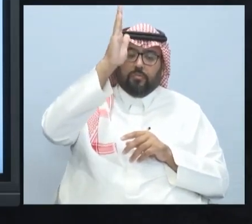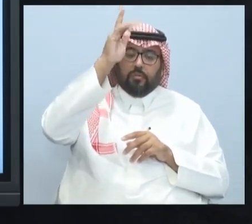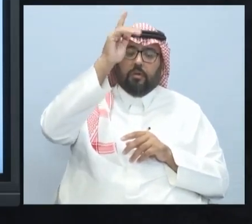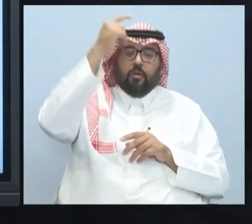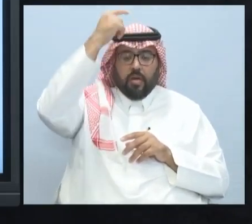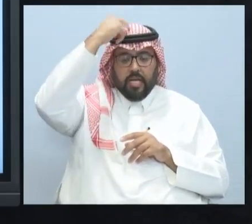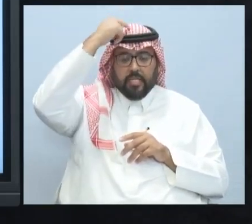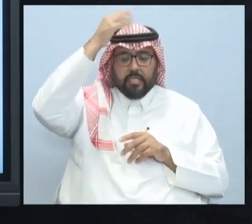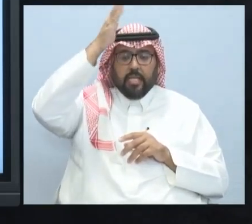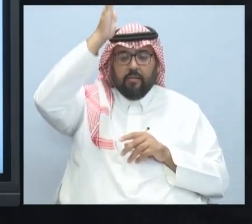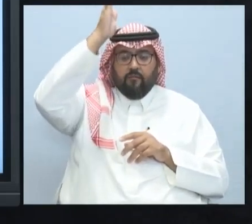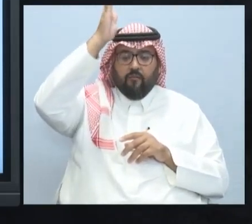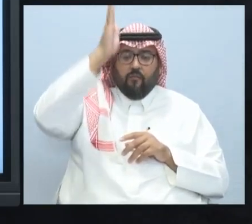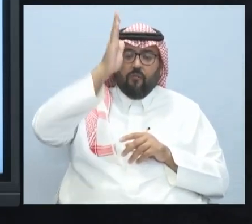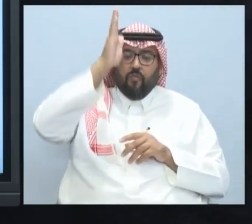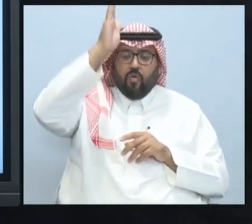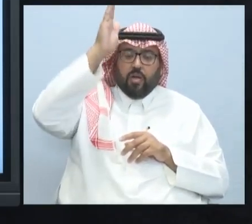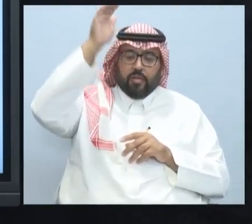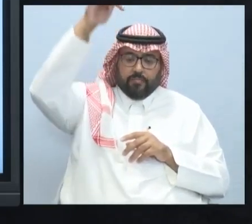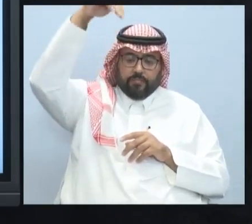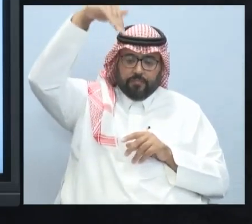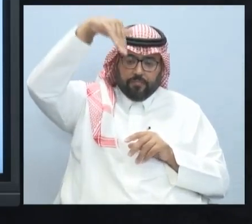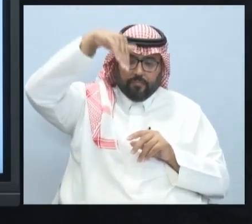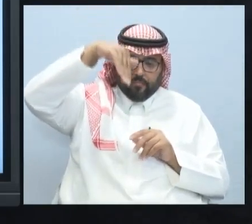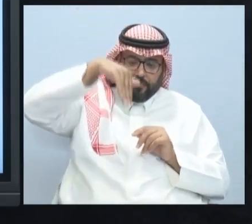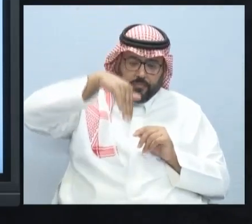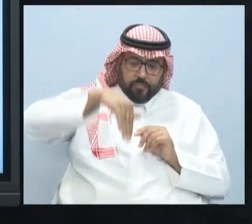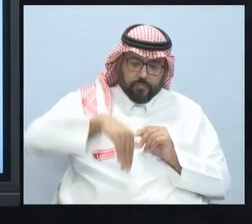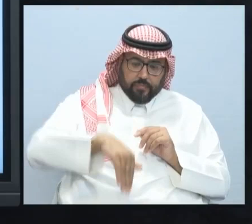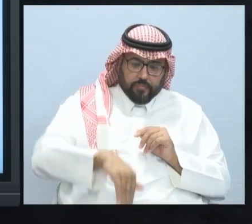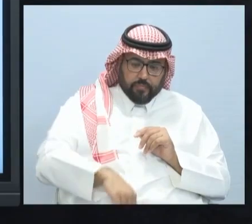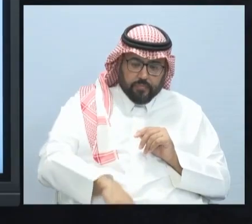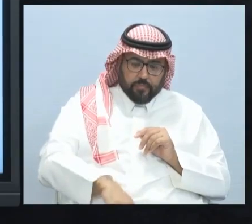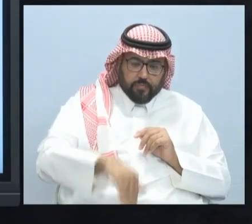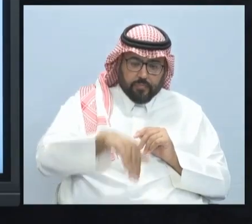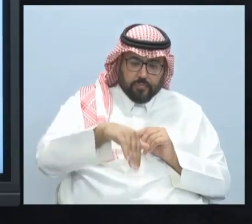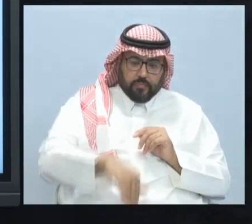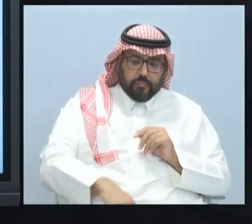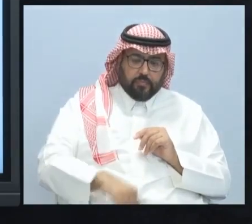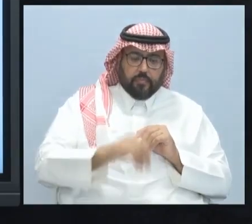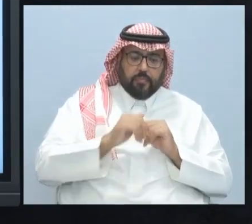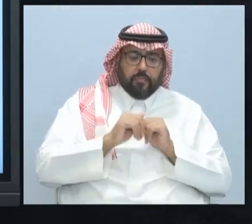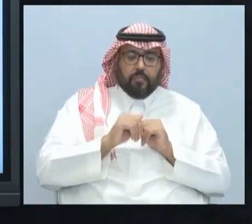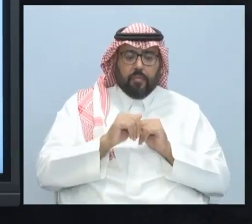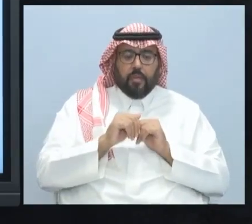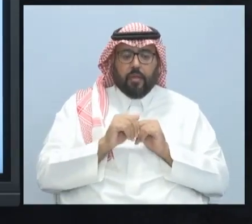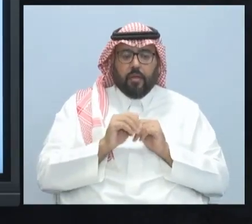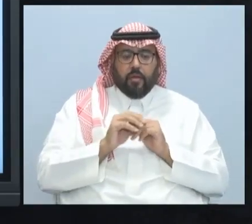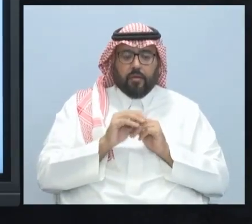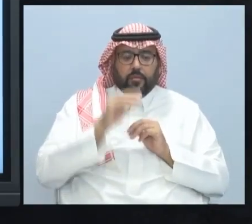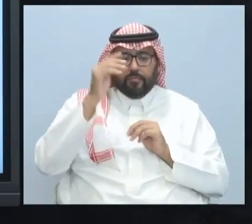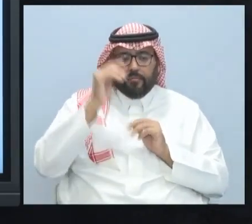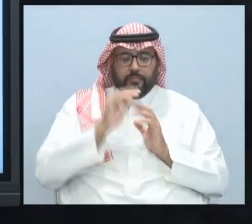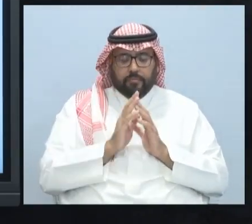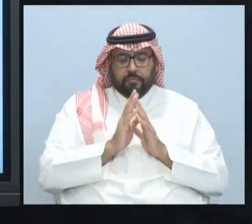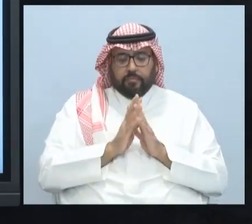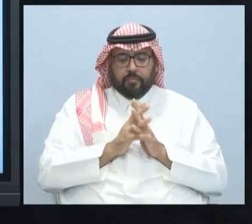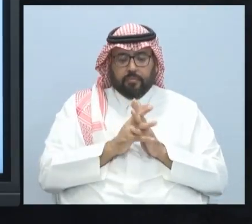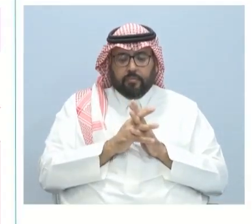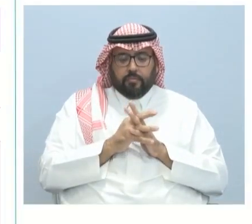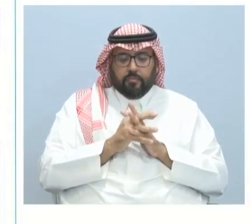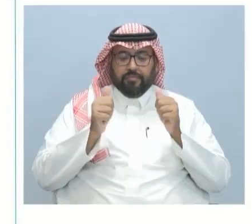الراسي من الاعلى الى الاسفل للنقطه المحدده وموضع ح حركه الروبوت في المنصه لاعلى او